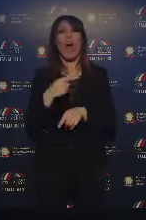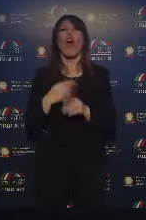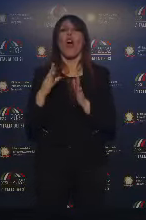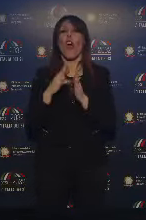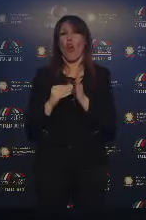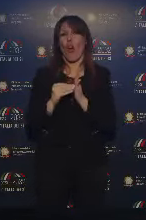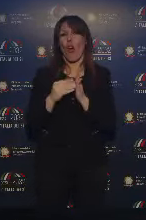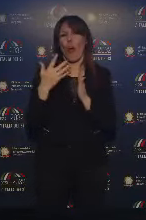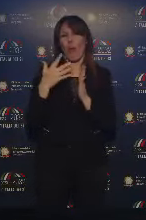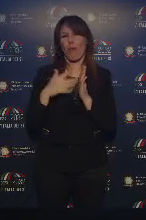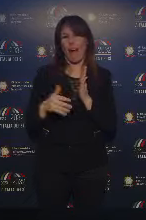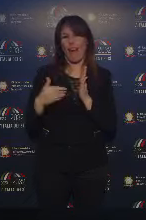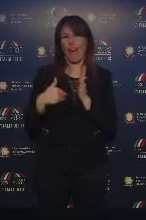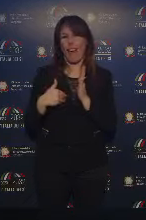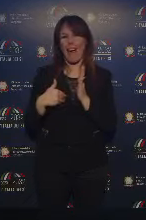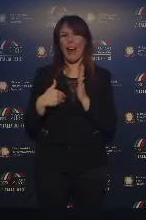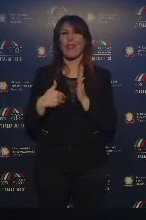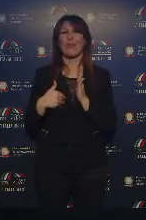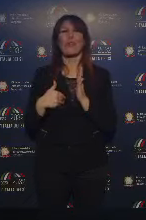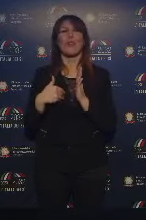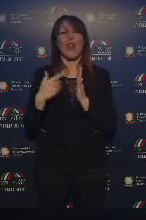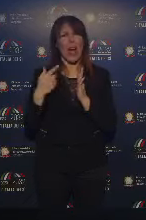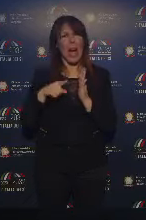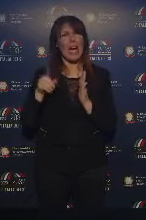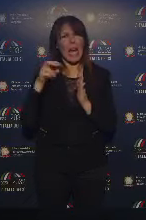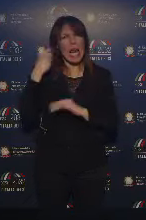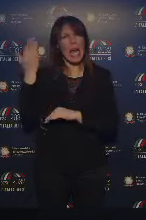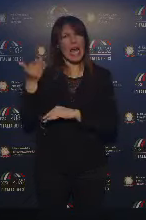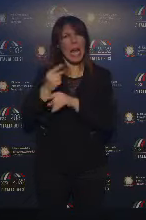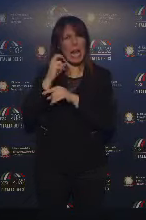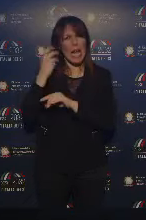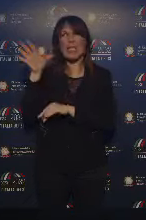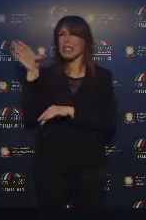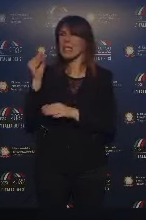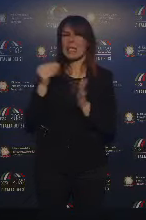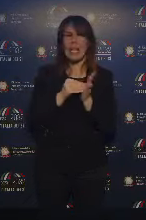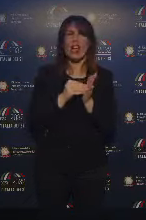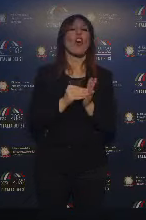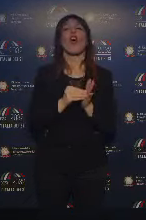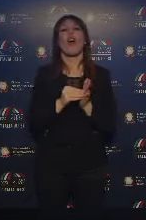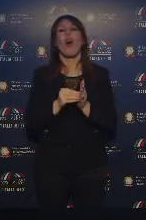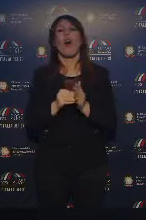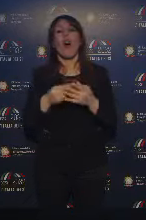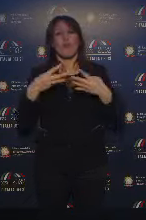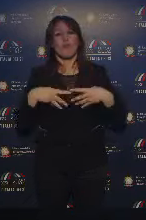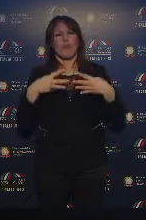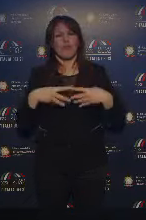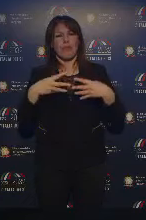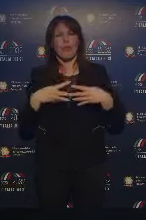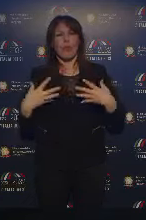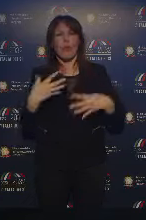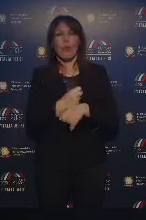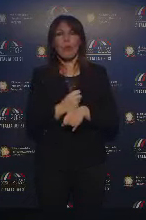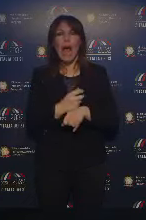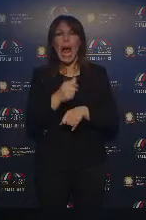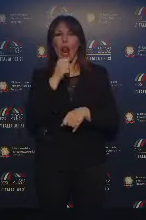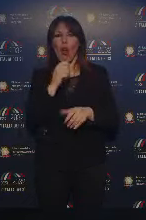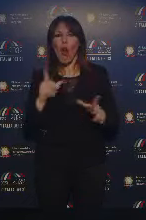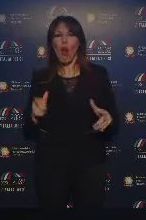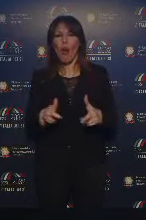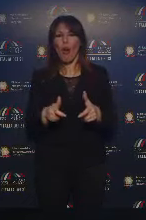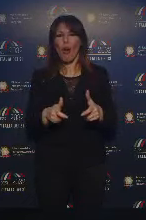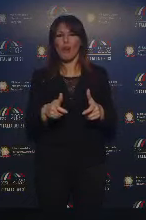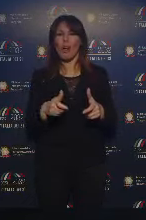funziona all'estero è anche sintomi di intelligenza il sistema che inibisce l'avvio del motore che si chiama alcol lock obbligatorio per